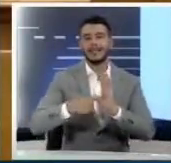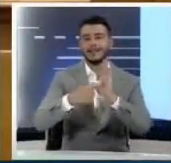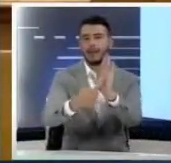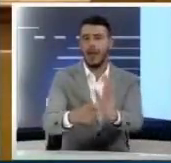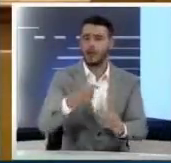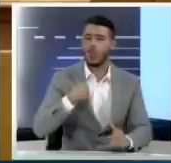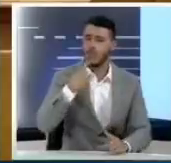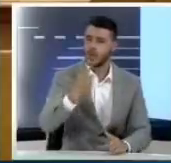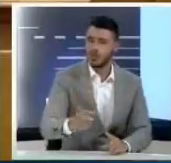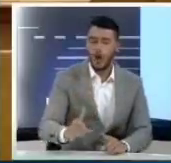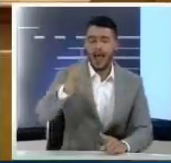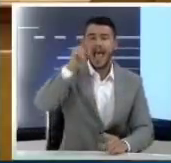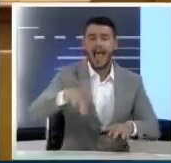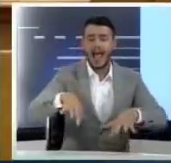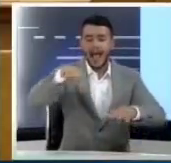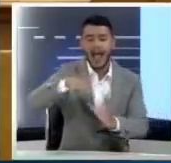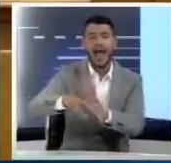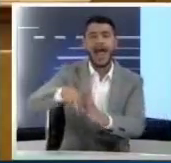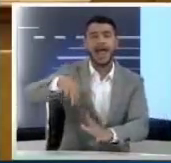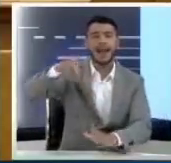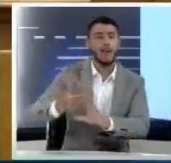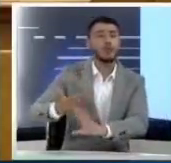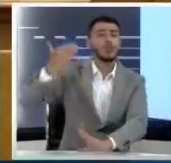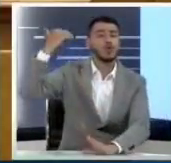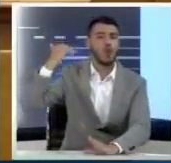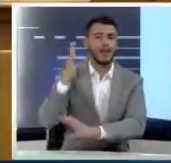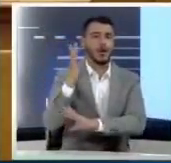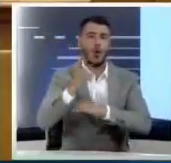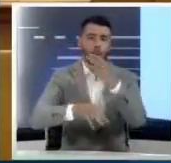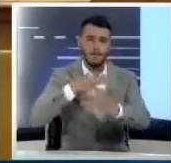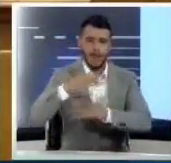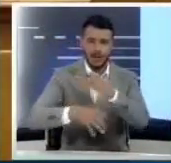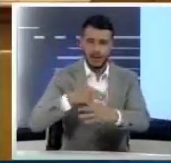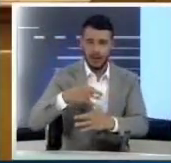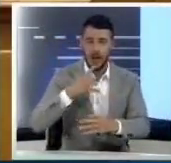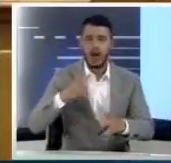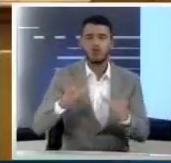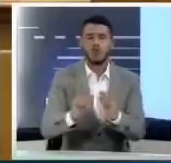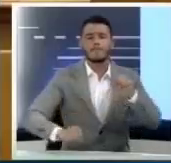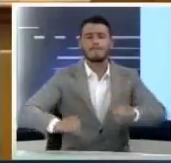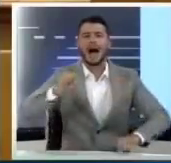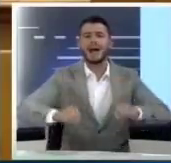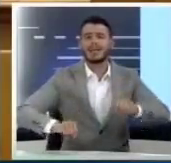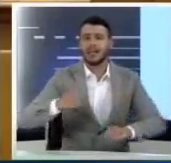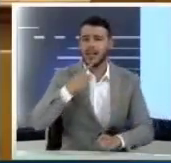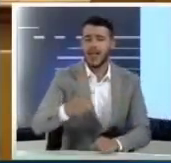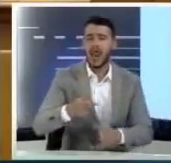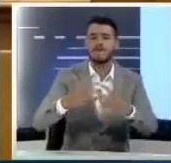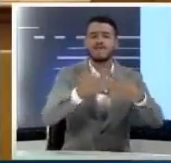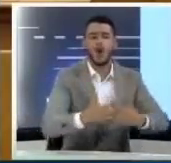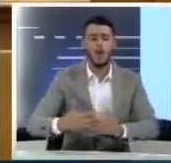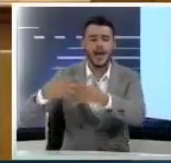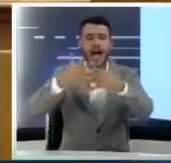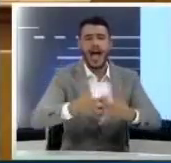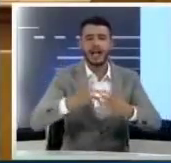στοιχείο από την προηγούμενη ομιλία, που βγήκε το Market τη Δευτέρα, που λέει για τη βιομηχανία και τις εξαγωγές. Γιατί